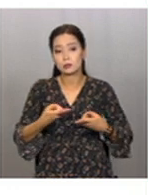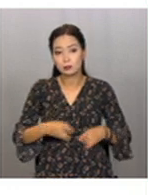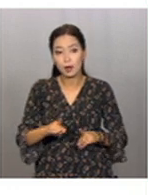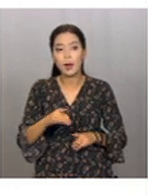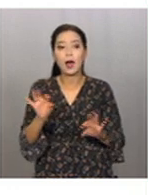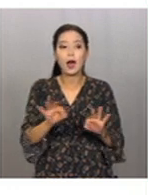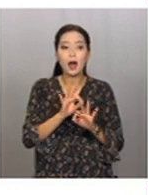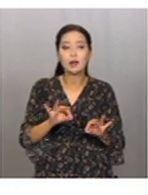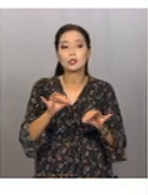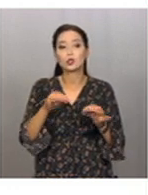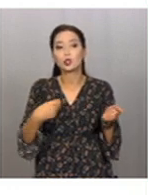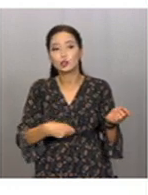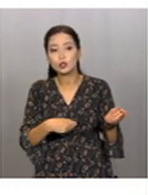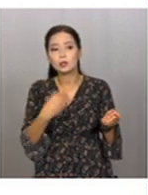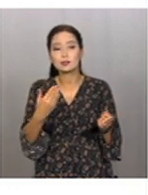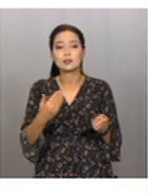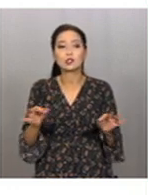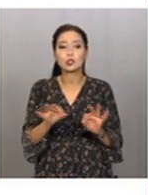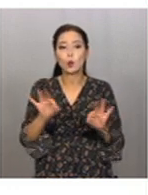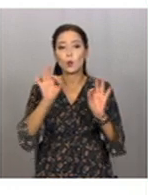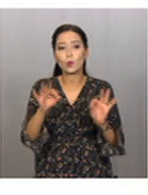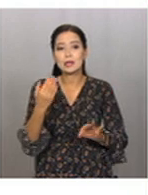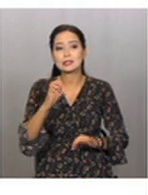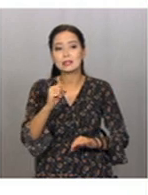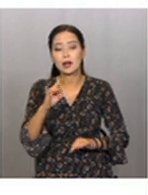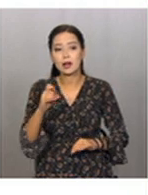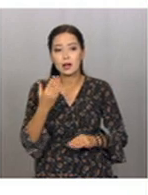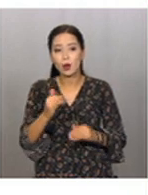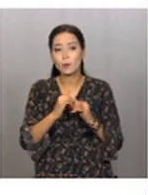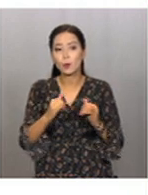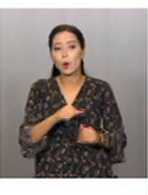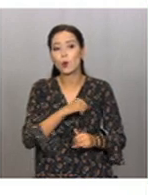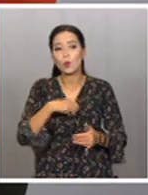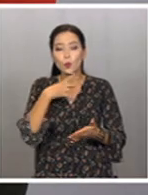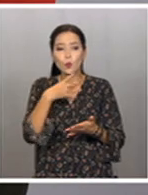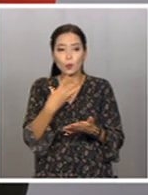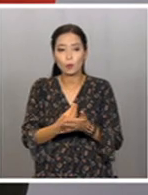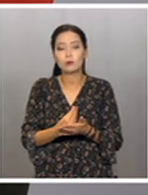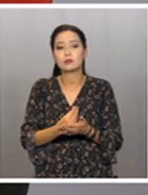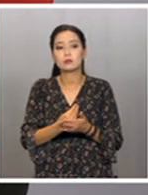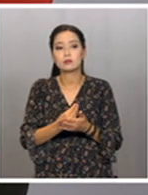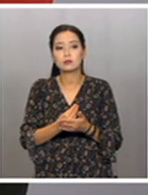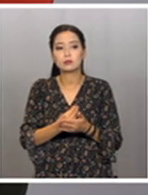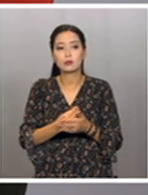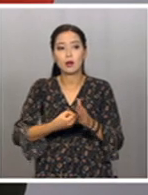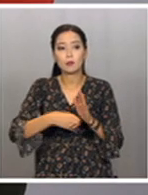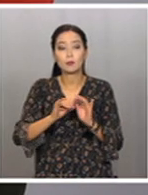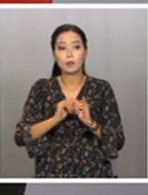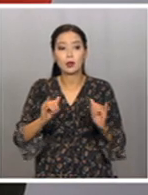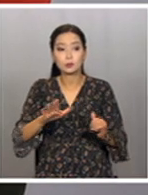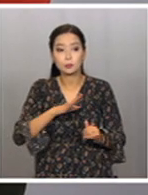күй асқақ жыры өнерлі Сараны ынтықтырып, оны өз биігіне бастайды. Сара талай